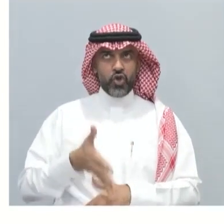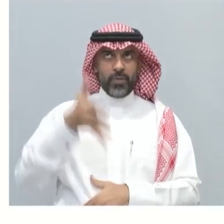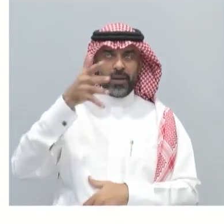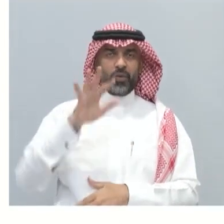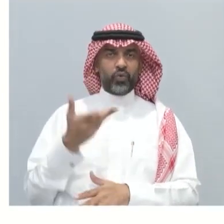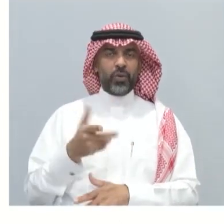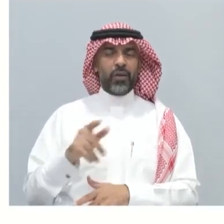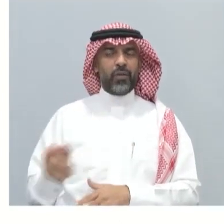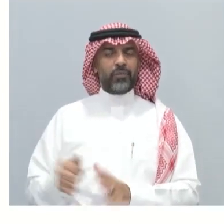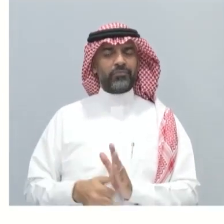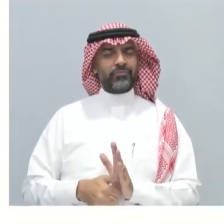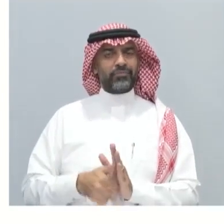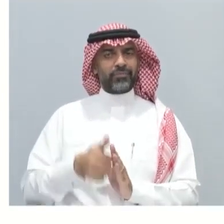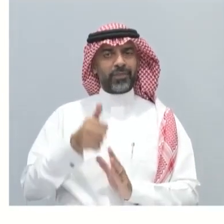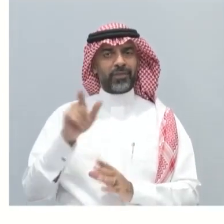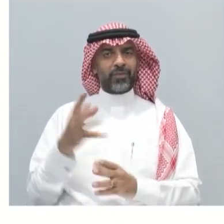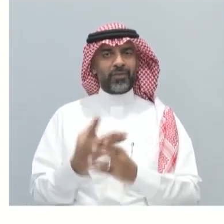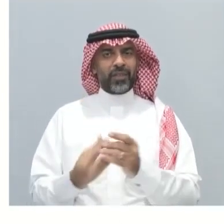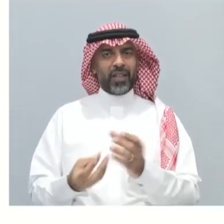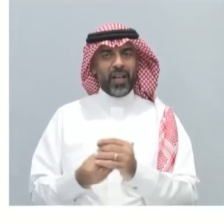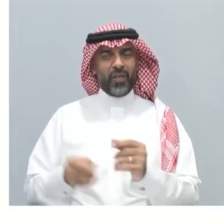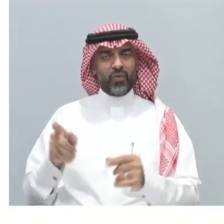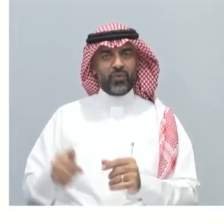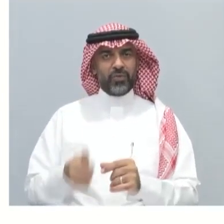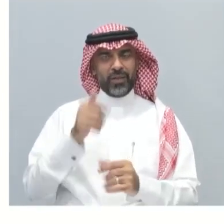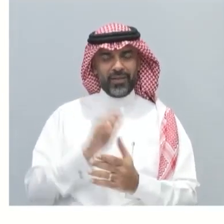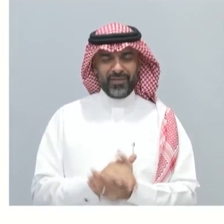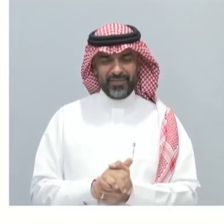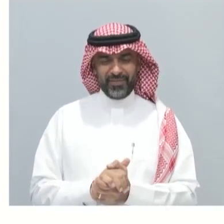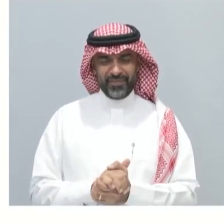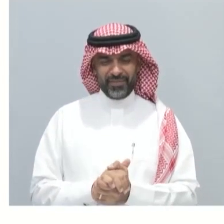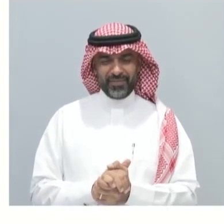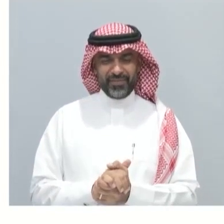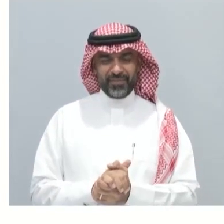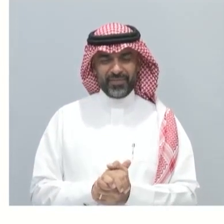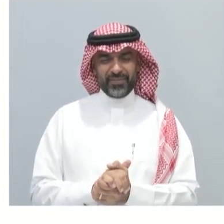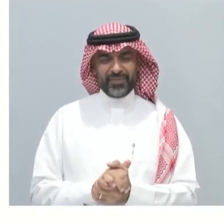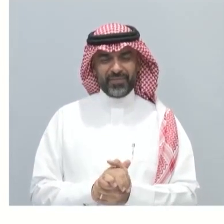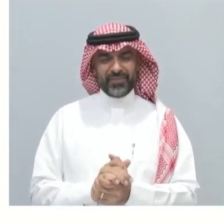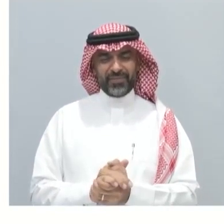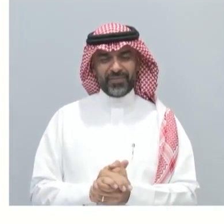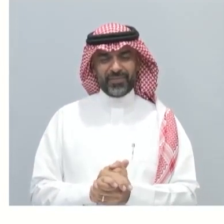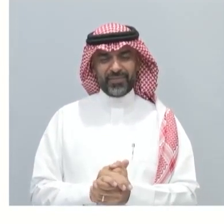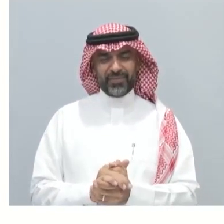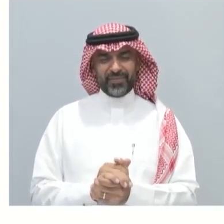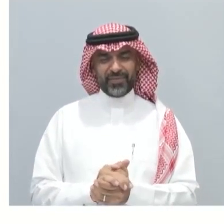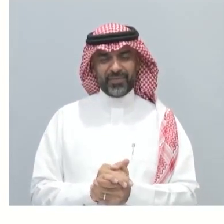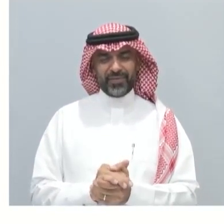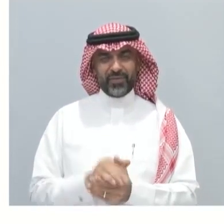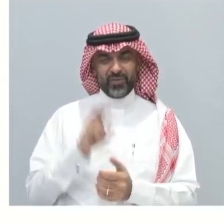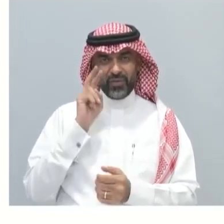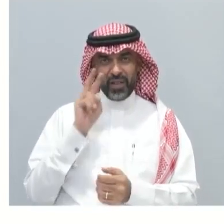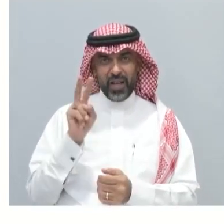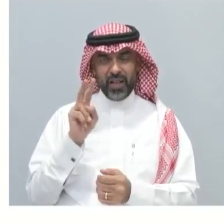القدره على عمليه ماذا التكاثر اذا لتصبح بحجم العنكبوت ماذا البالغ نلاحظ